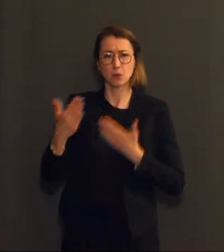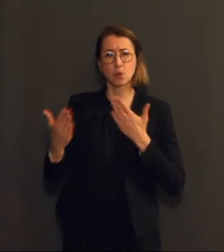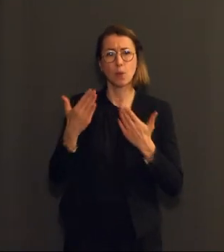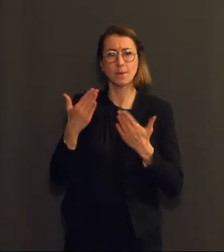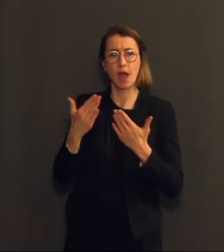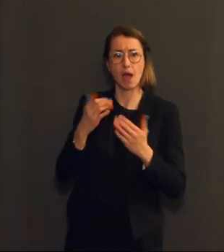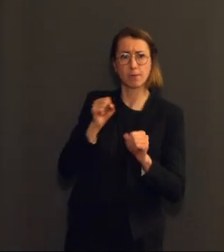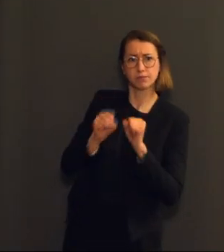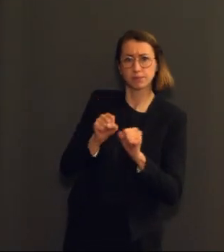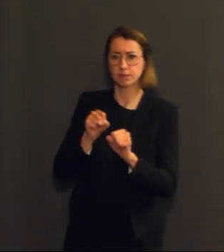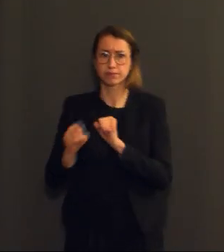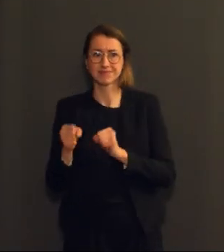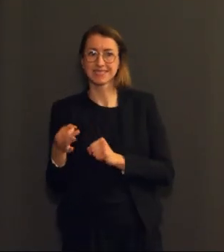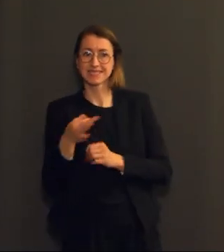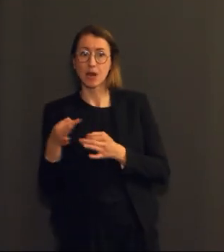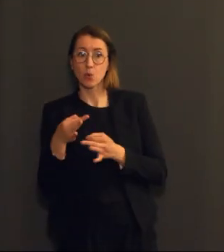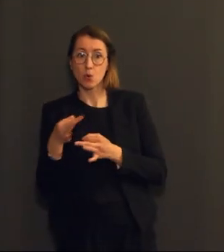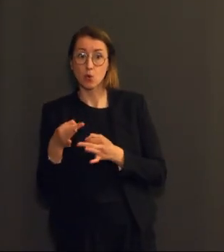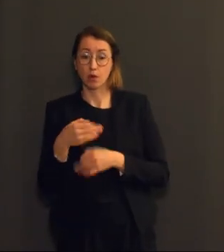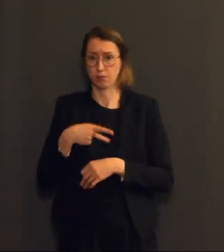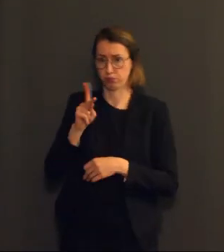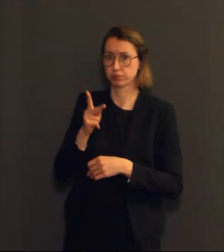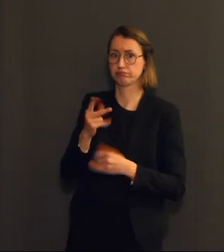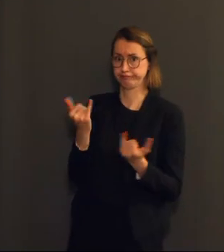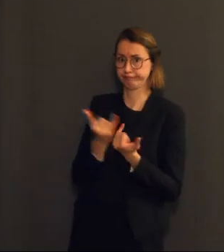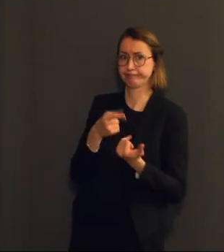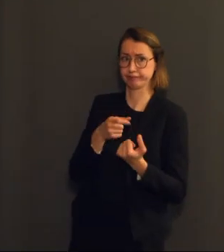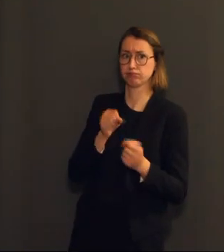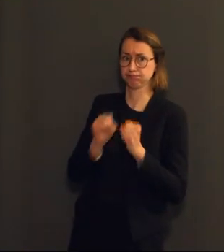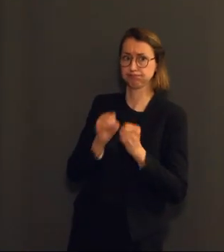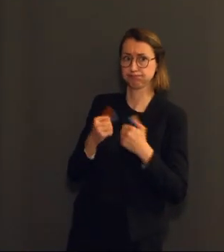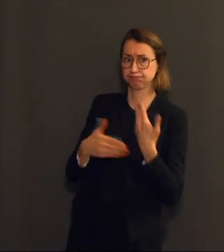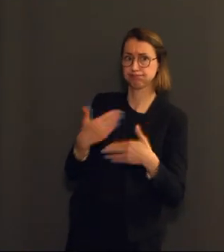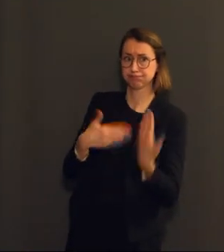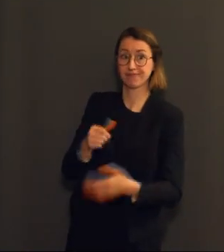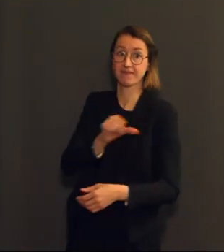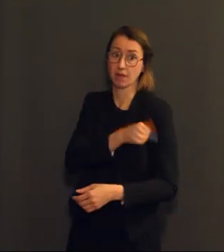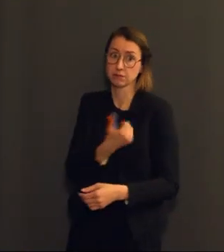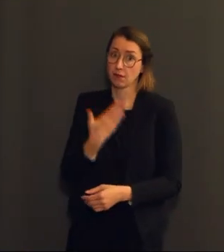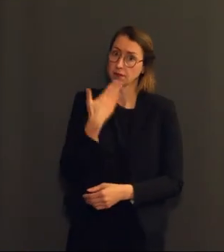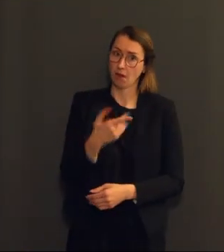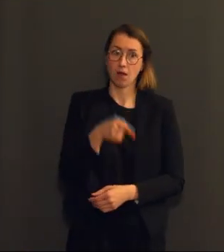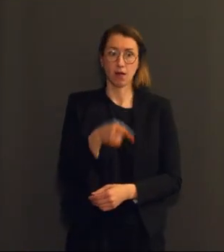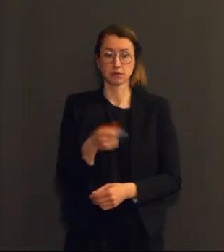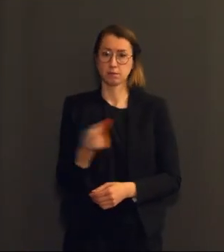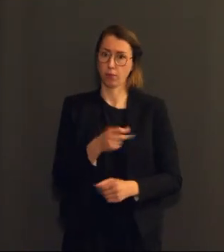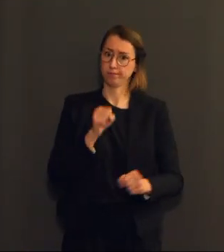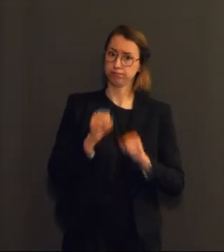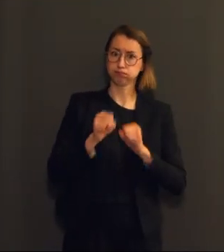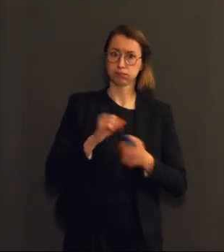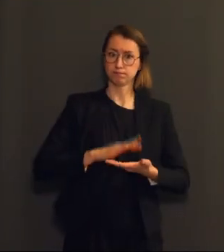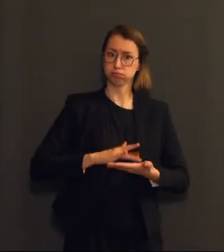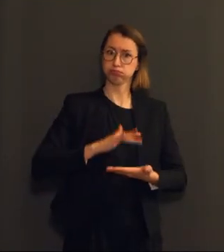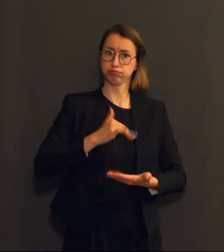cellules T sont fondamentales et semblent être avec un spectre beaucoup plus large vis-à-vis des variants que les simples